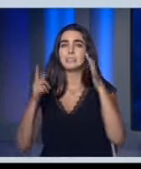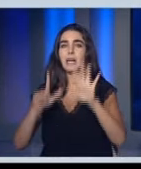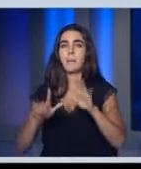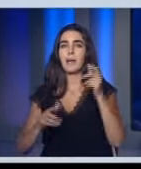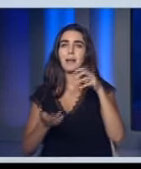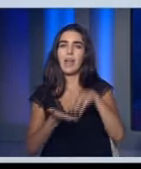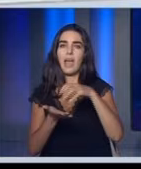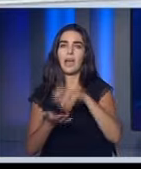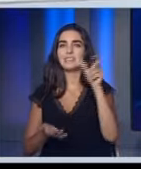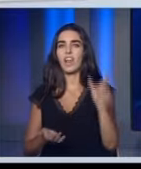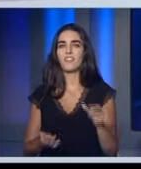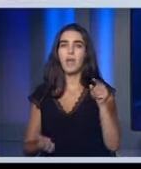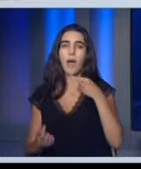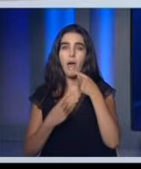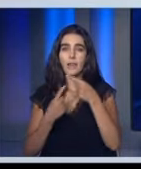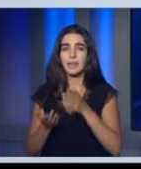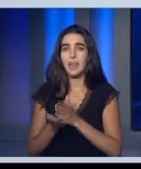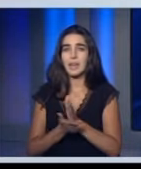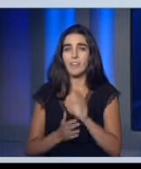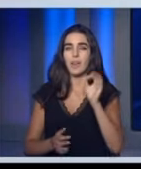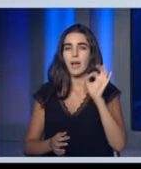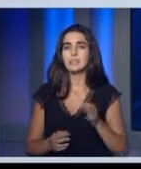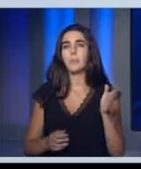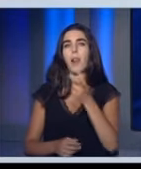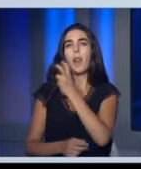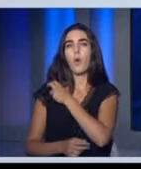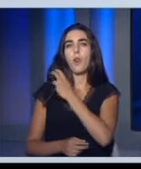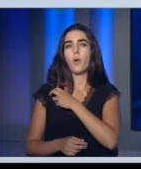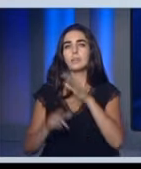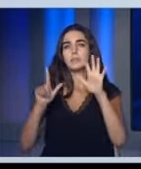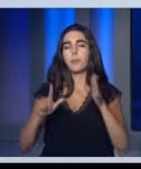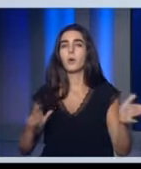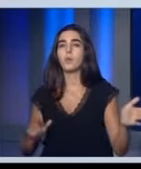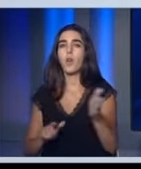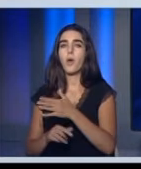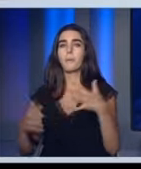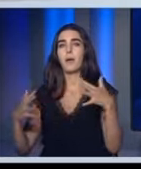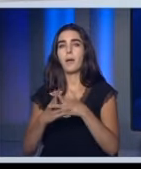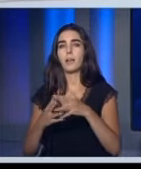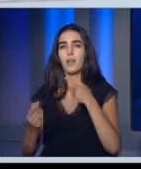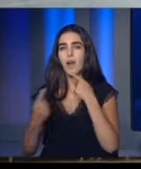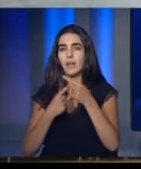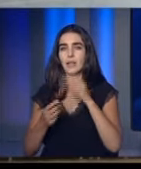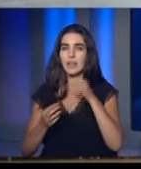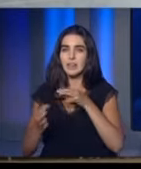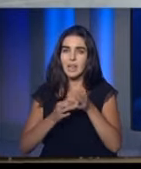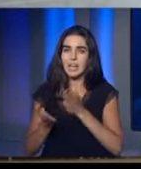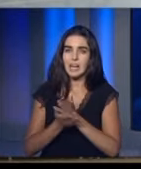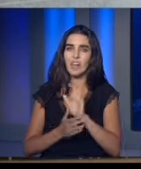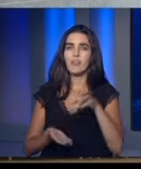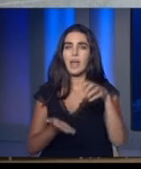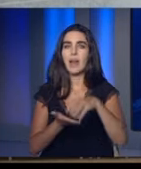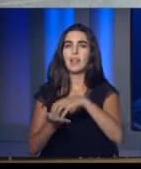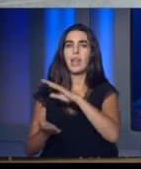91 المستحدث في ثكنة إيلايت، ومقر قيادة اللواء المدرع السابع في ثكنة كاتسافيا، ومقر قيادة